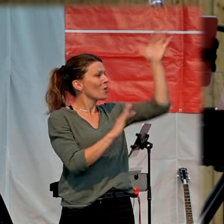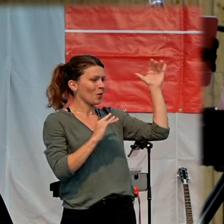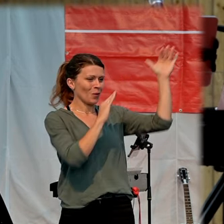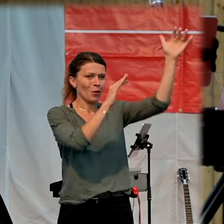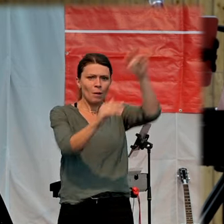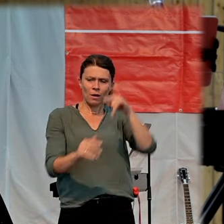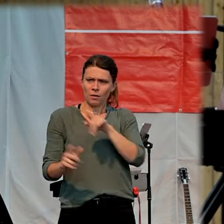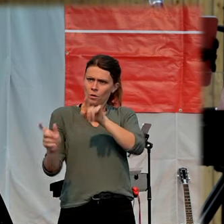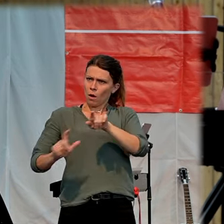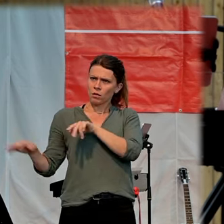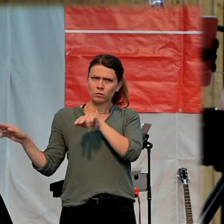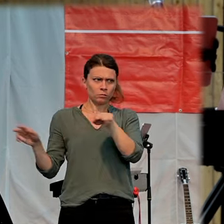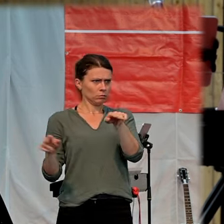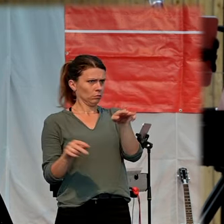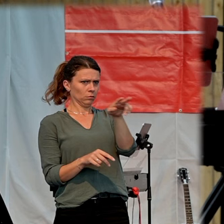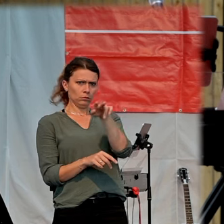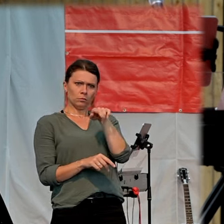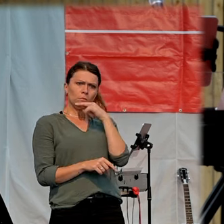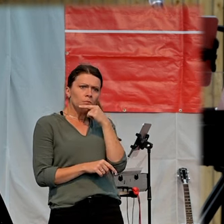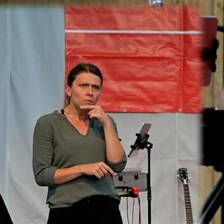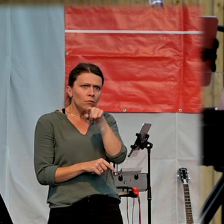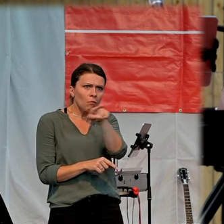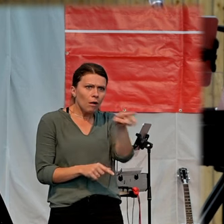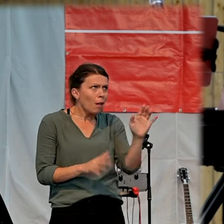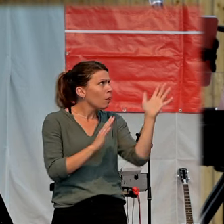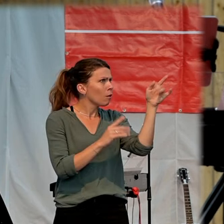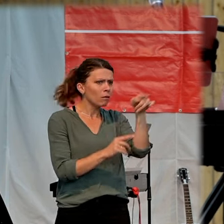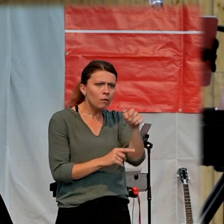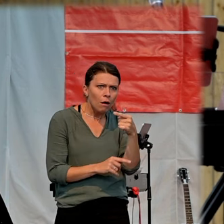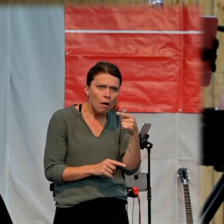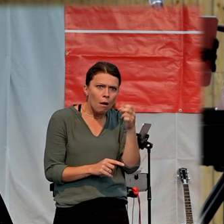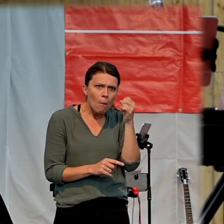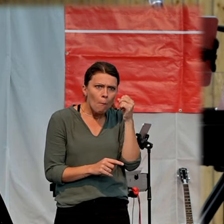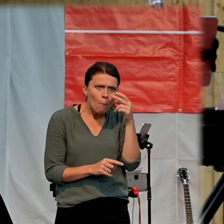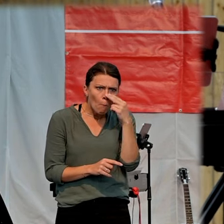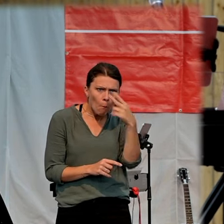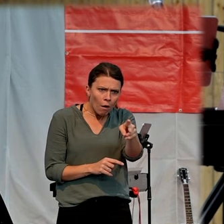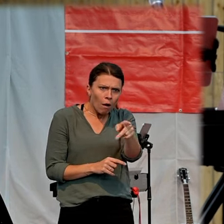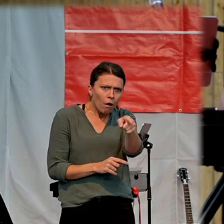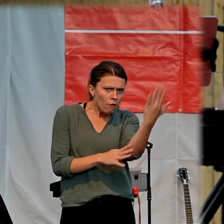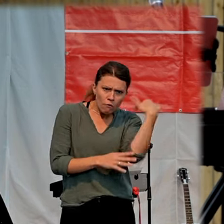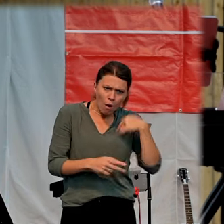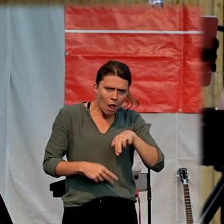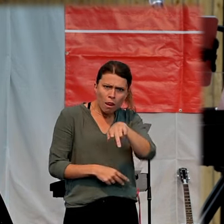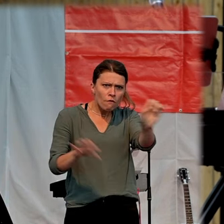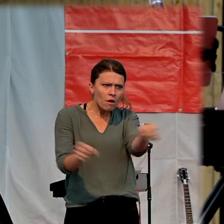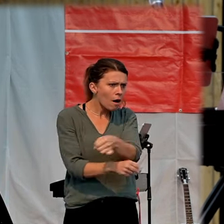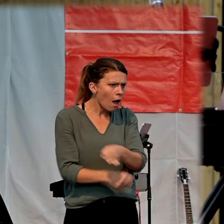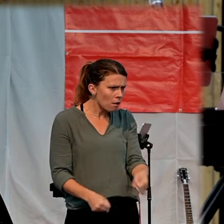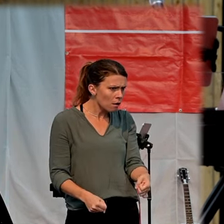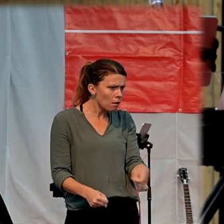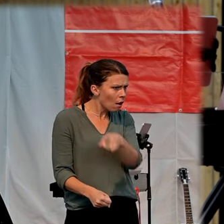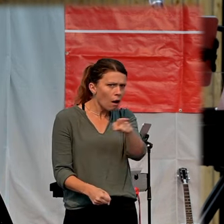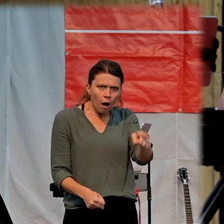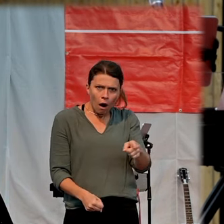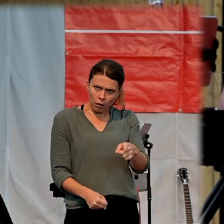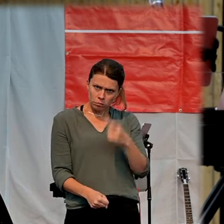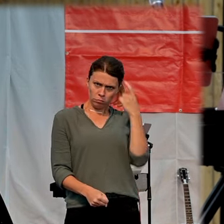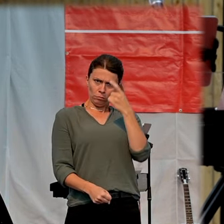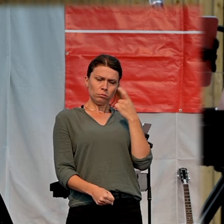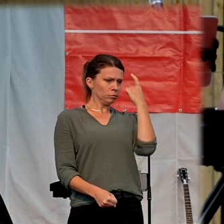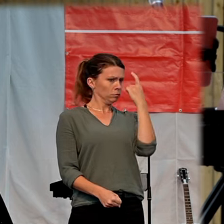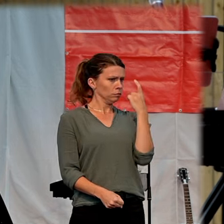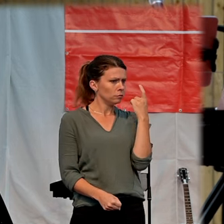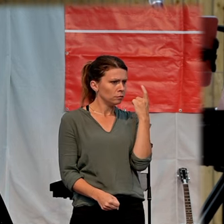ganze Volk sah ihm umhergehen und Gott loben. Und sie erkannten ihn, dass er der war, der am Almosen an der schönen Pforte des